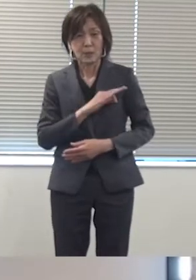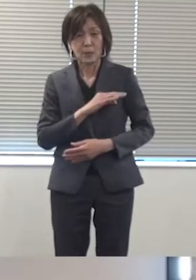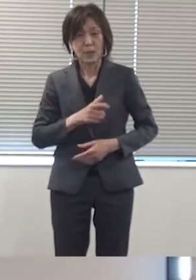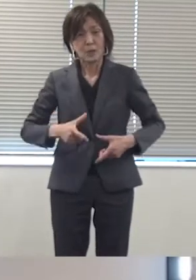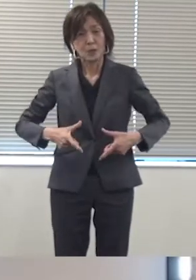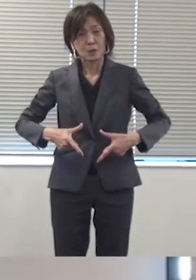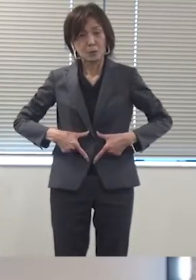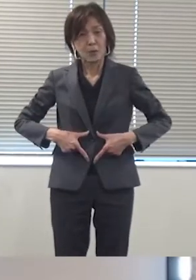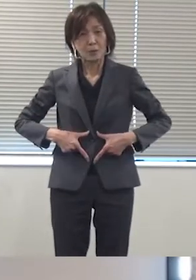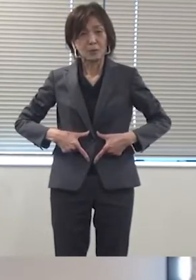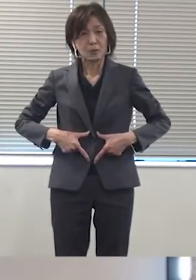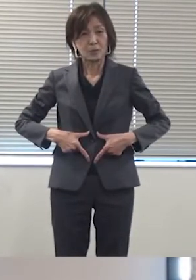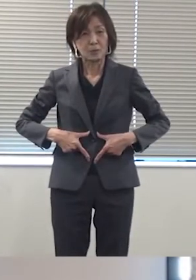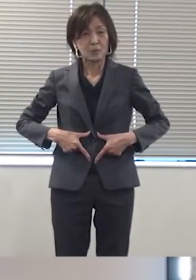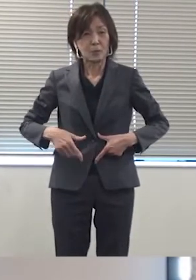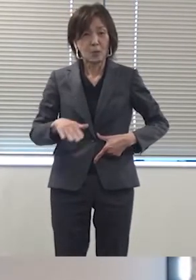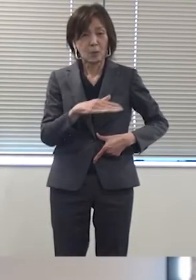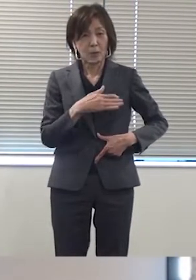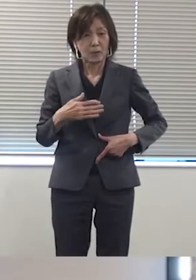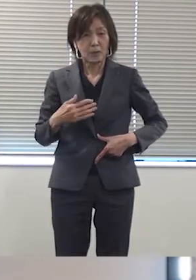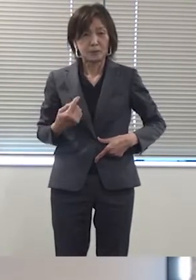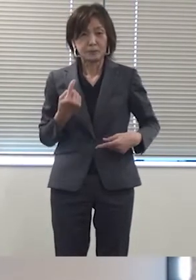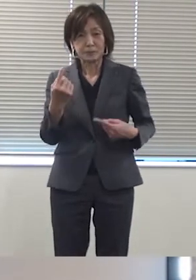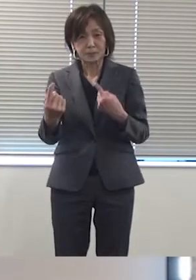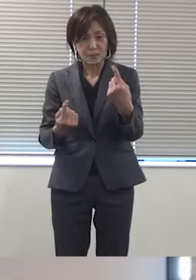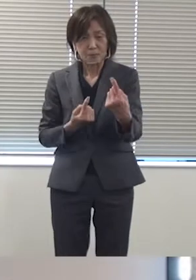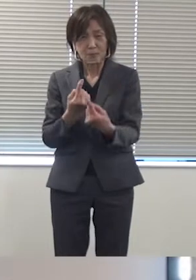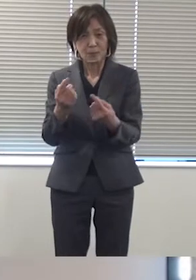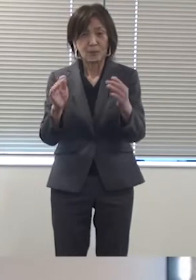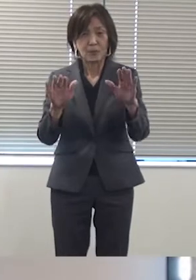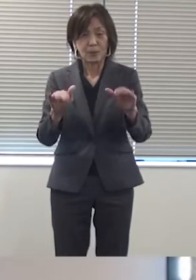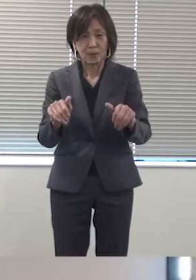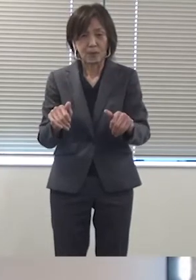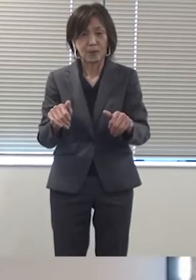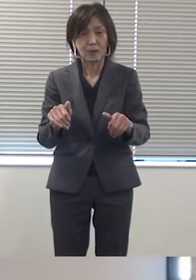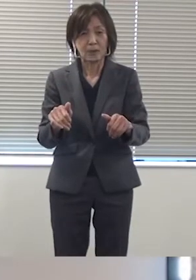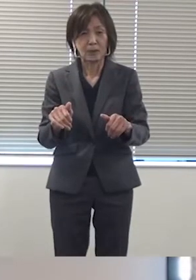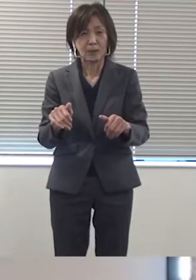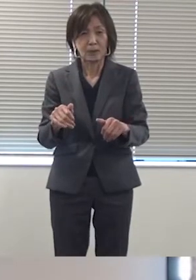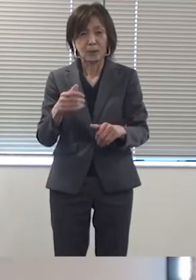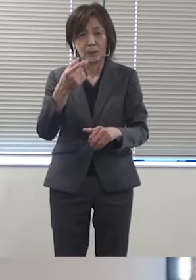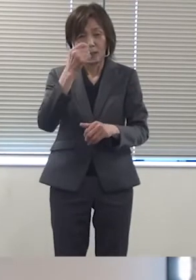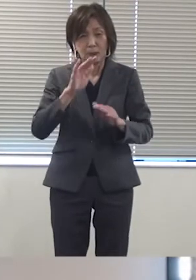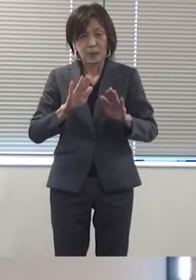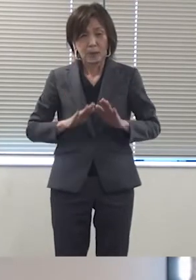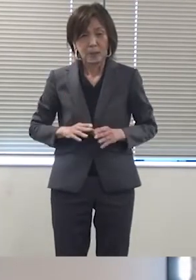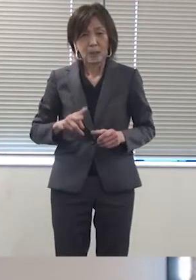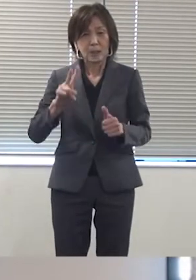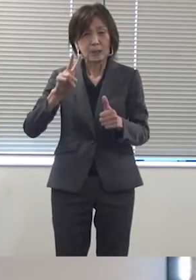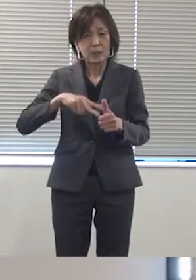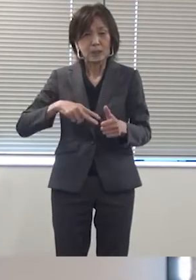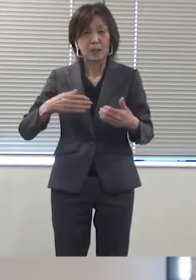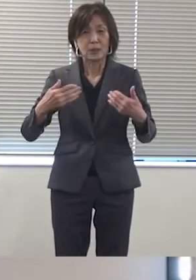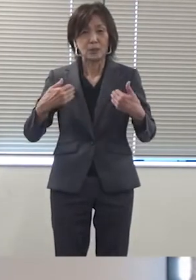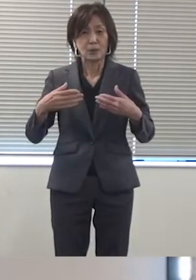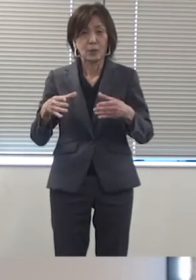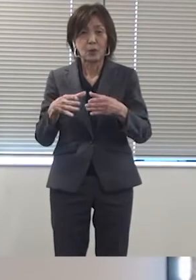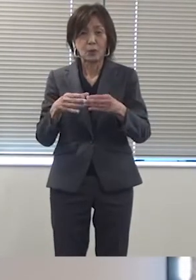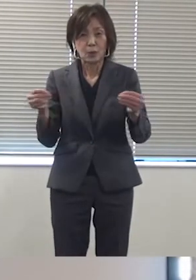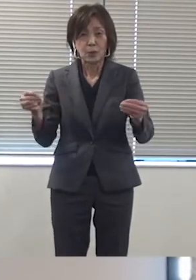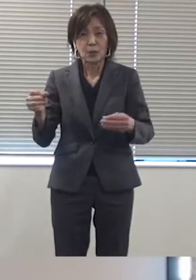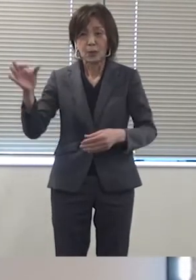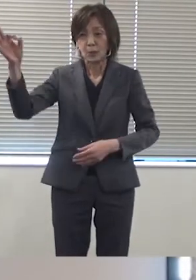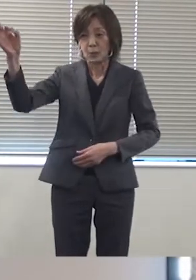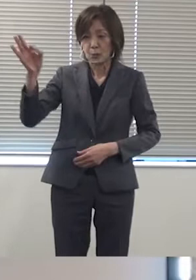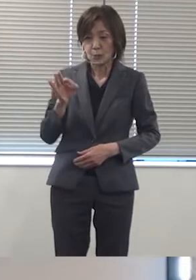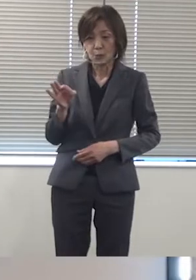と、一つは国から来る給付金の握りをしないといけないのと、固定資産との減免があるので、そこに大量